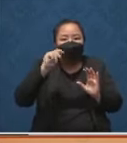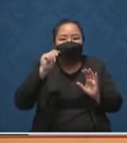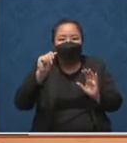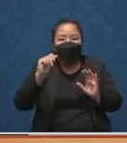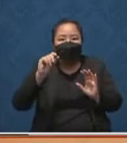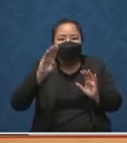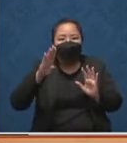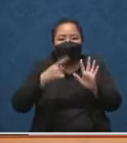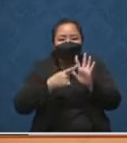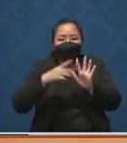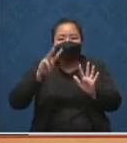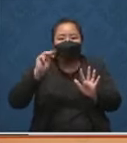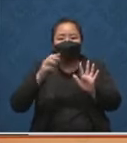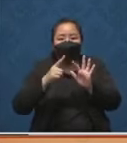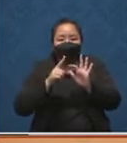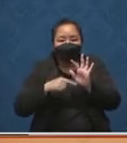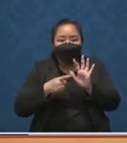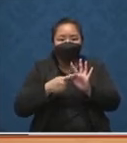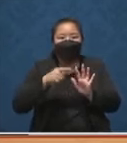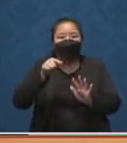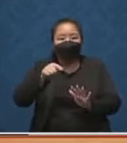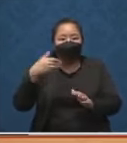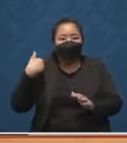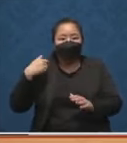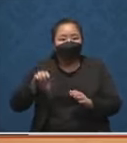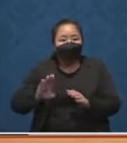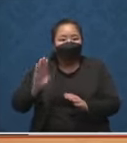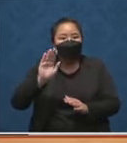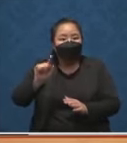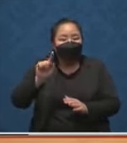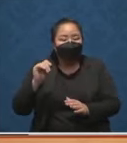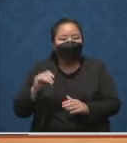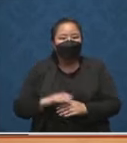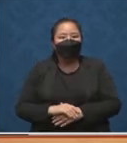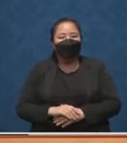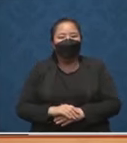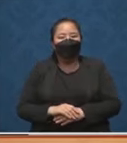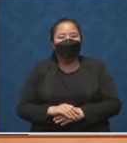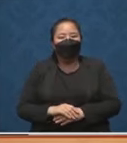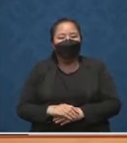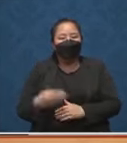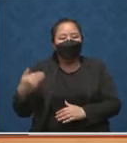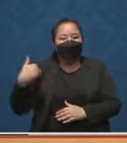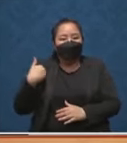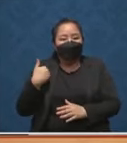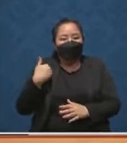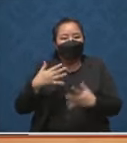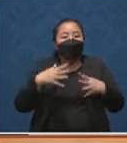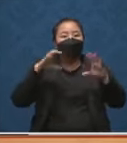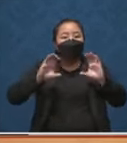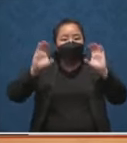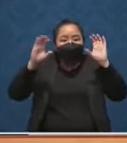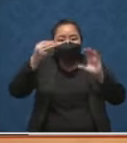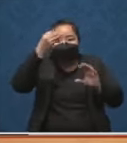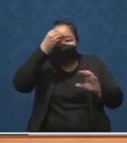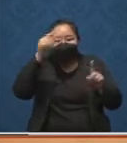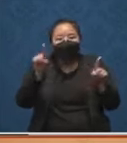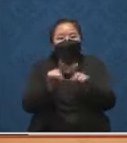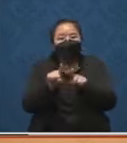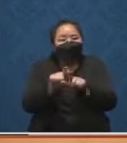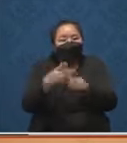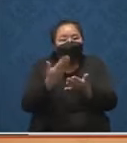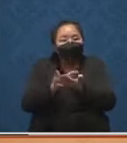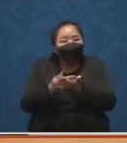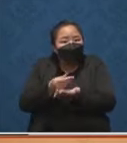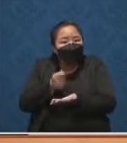ให้กับบริษัทเฟียสเข้าเทคโอเวอร์บริษัทไครสเลอร์ตอนที่เกิดวิกฤตแฮมเบอร์เกอร์รัฐบาลญี่ปุ่นเองก็เคยเป็นตัวกลางแล้วก็ร่วมใส่เงินด้วย